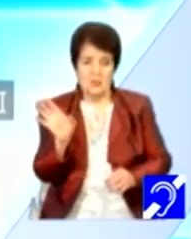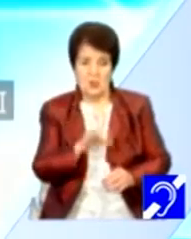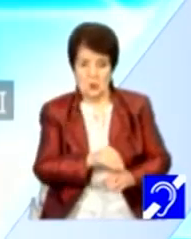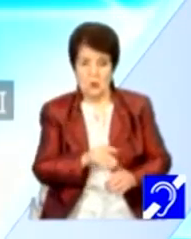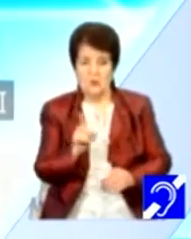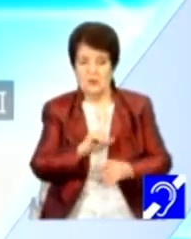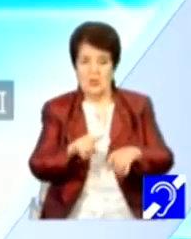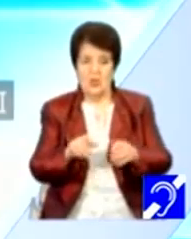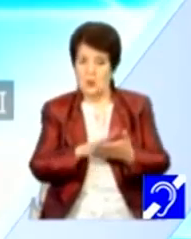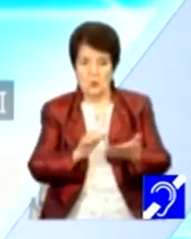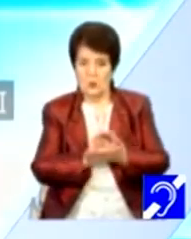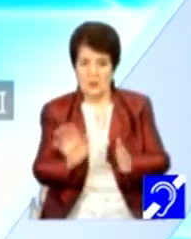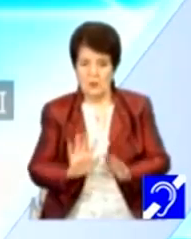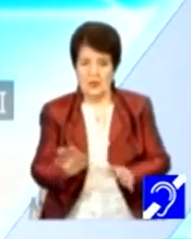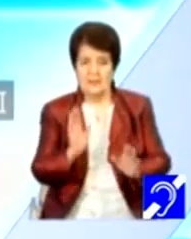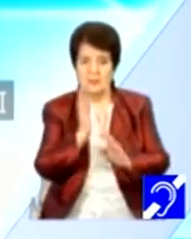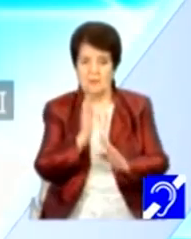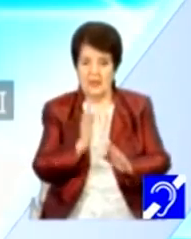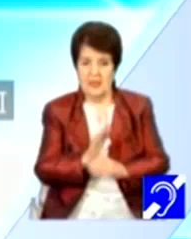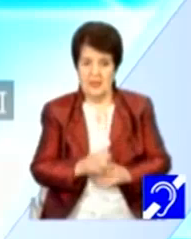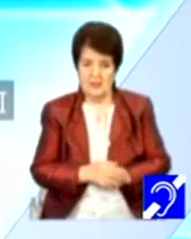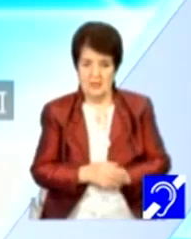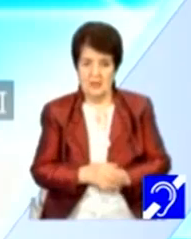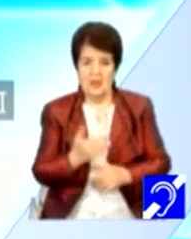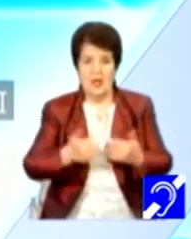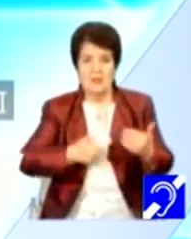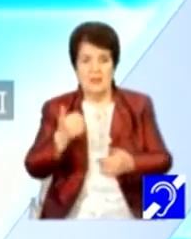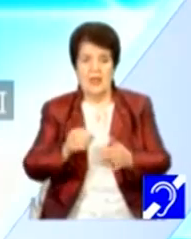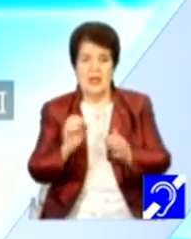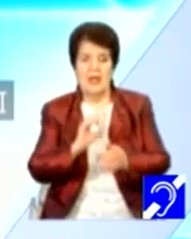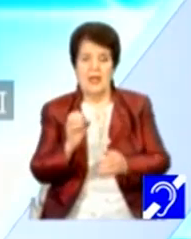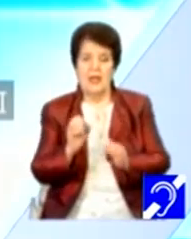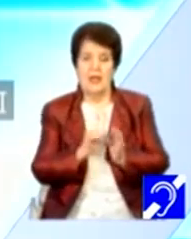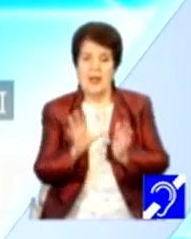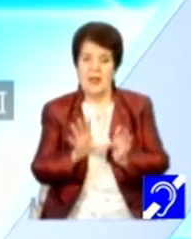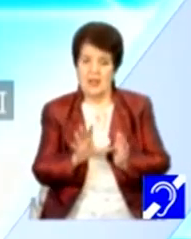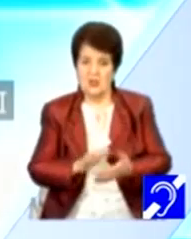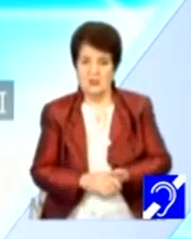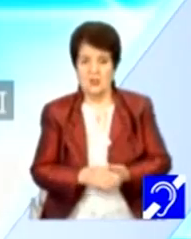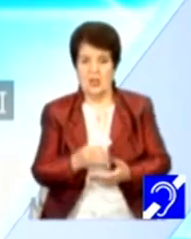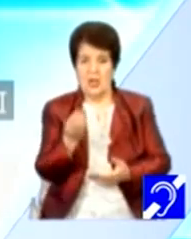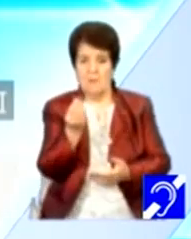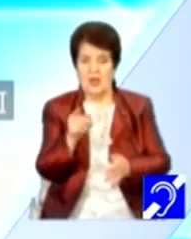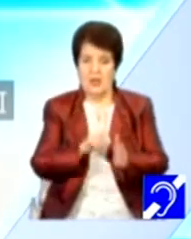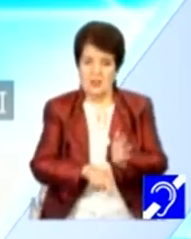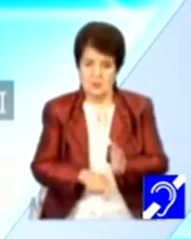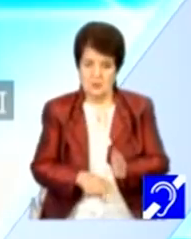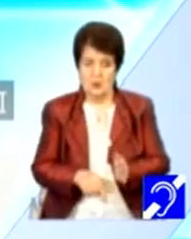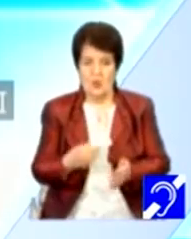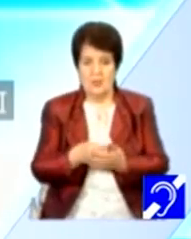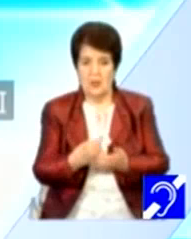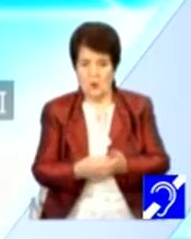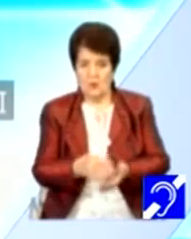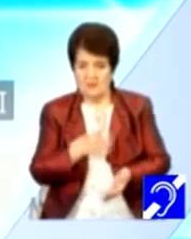nu dăunează mediului, ca să fie surse alternative de energie. Asta va micșora prețul producției de cost